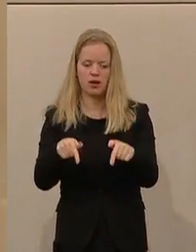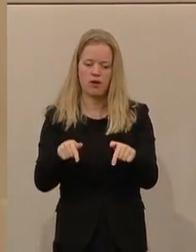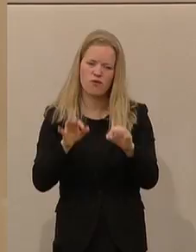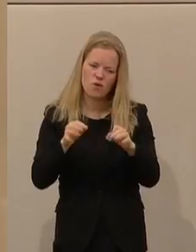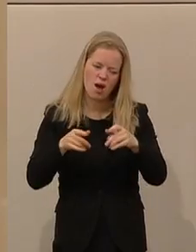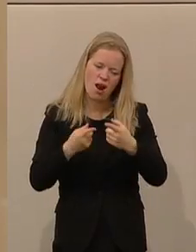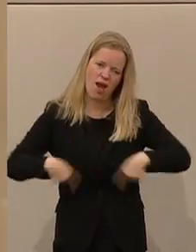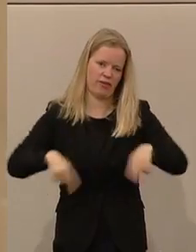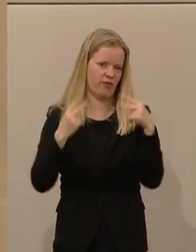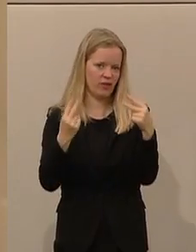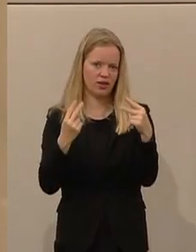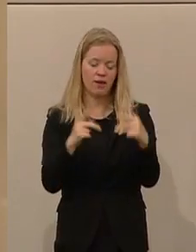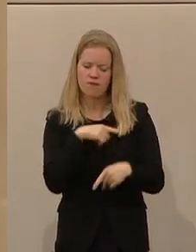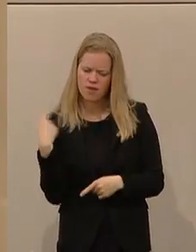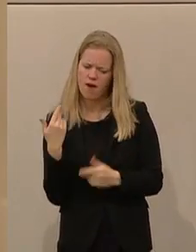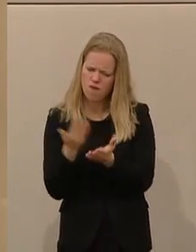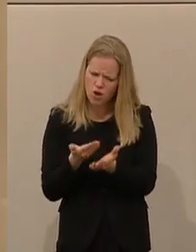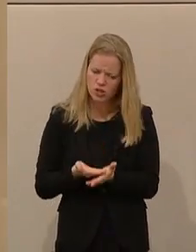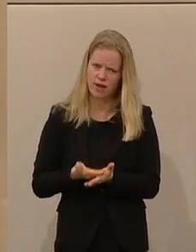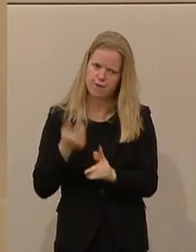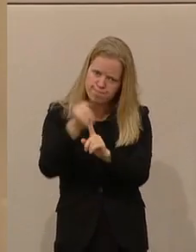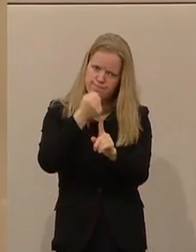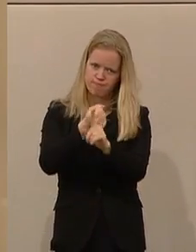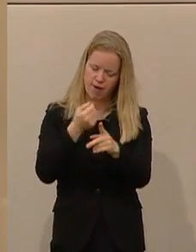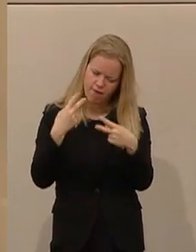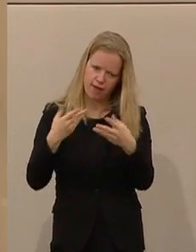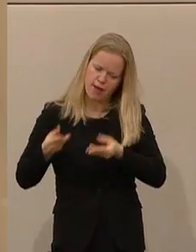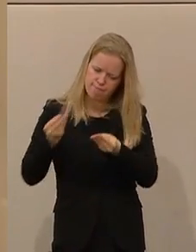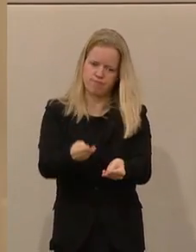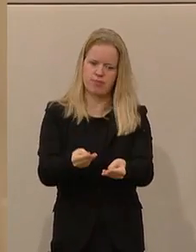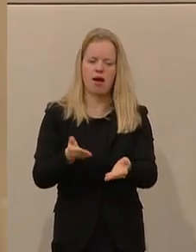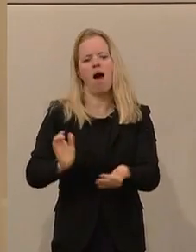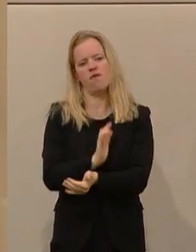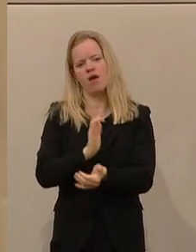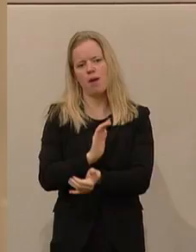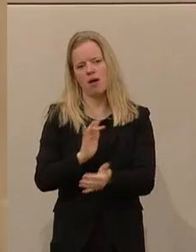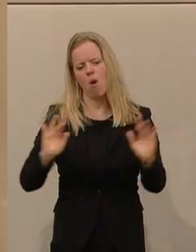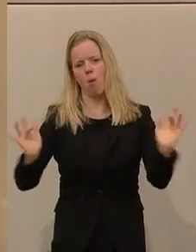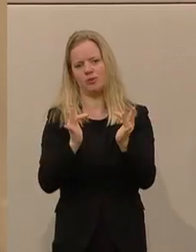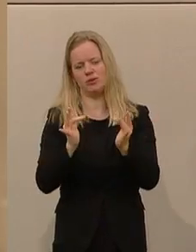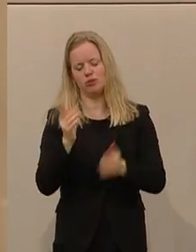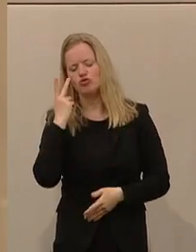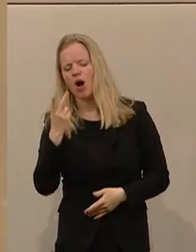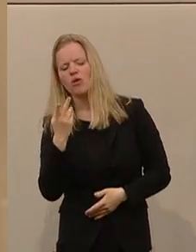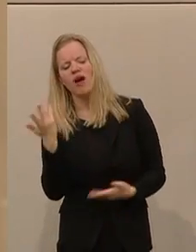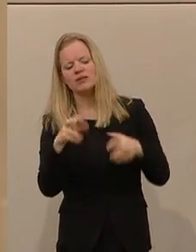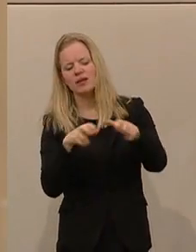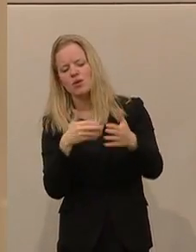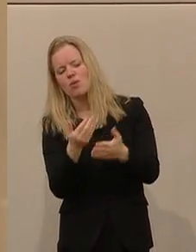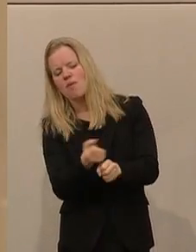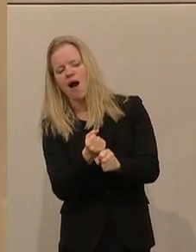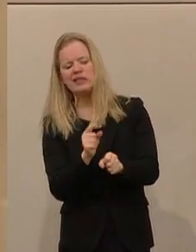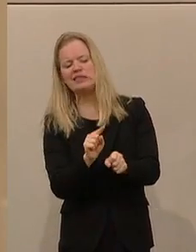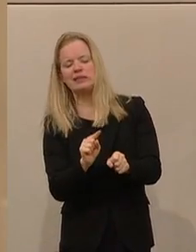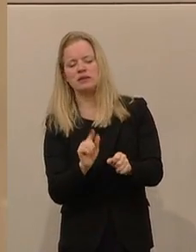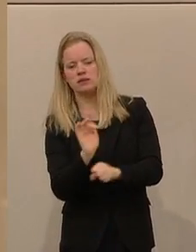werden weiter unsere Vorschläge einbringen. Das ist Aufgabe der Opposition, Ihnen auf die Finger zu schauen. Herr Minister, ich